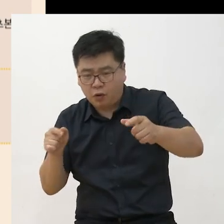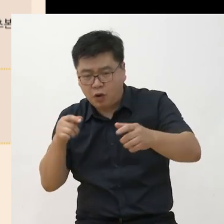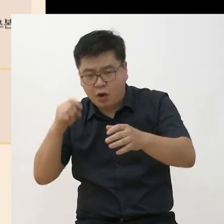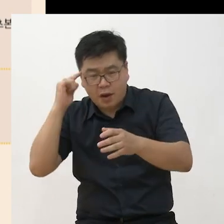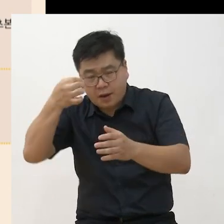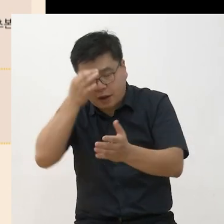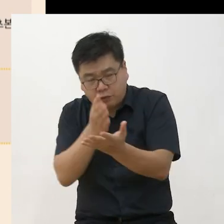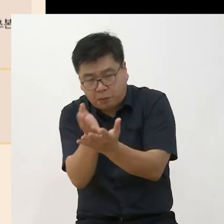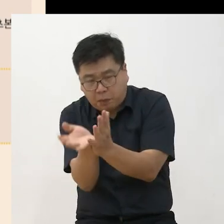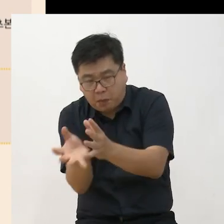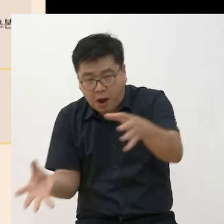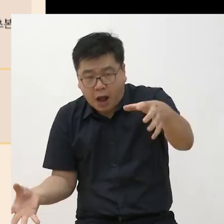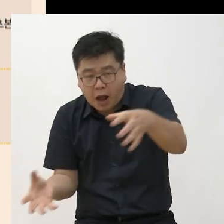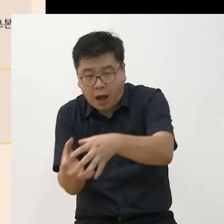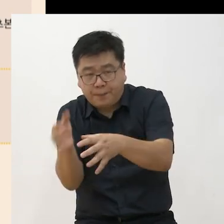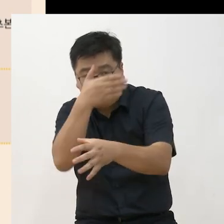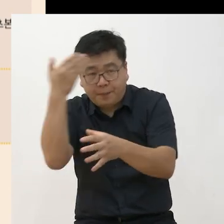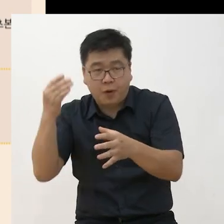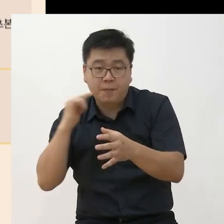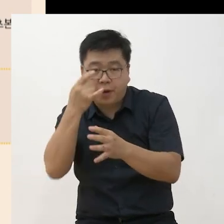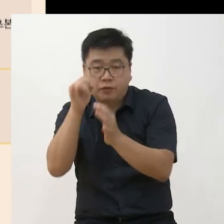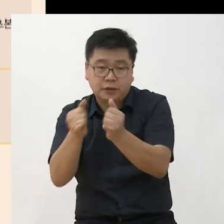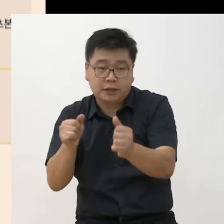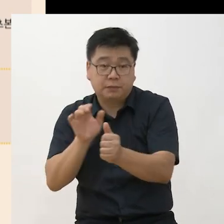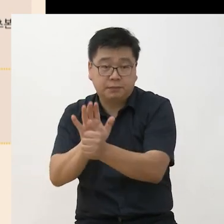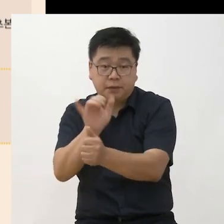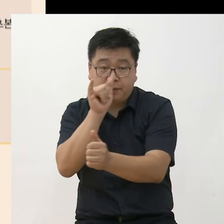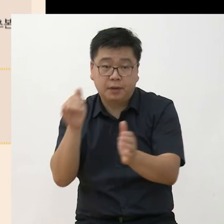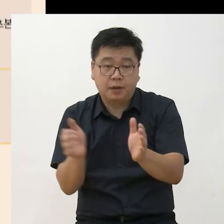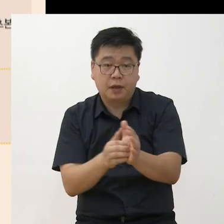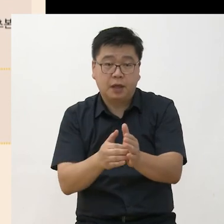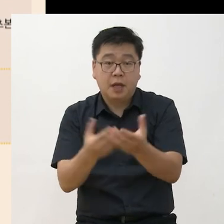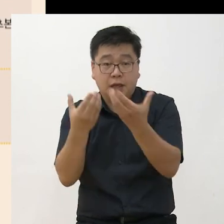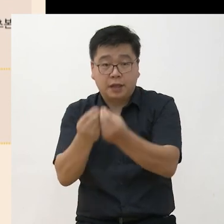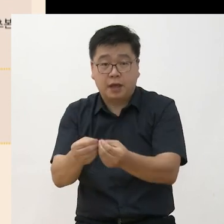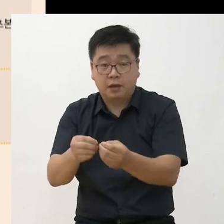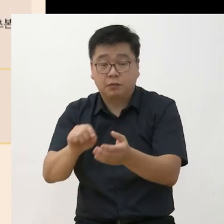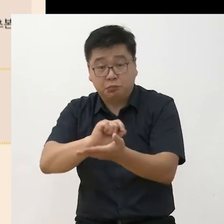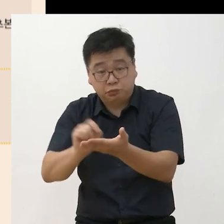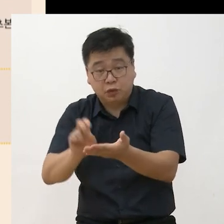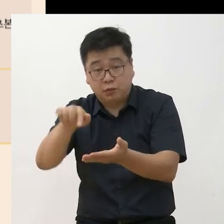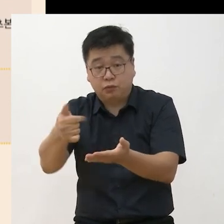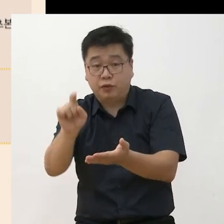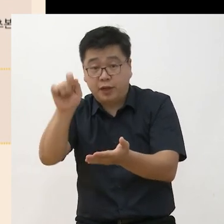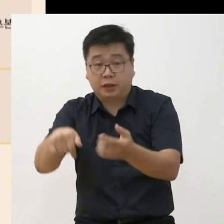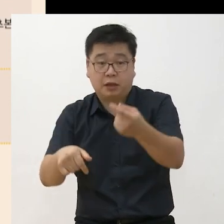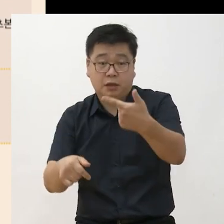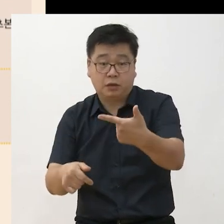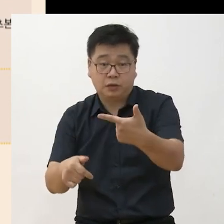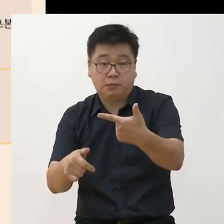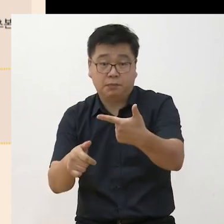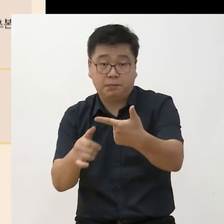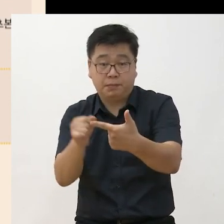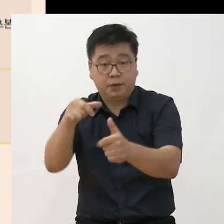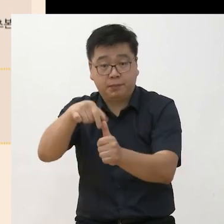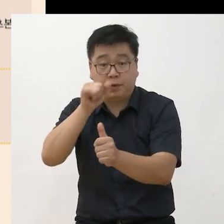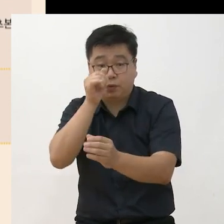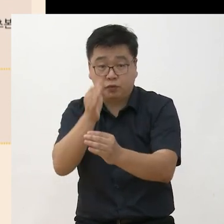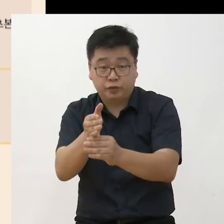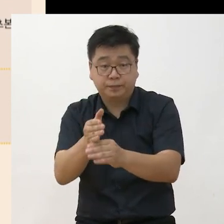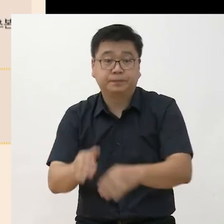이렇게 그 청년예술가들을 돕는 사업입니다. 그래서 여기에 문학 분야에 대해서만 제가 설명을 드릴 텐데요. 예, 문학 분야의